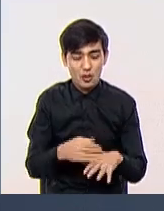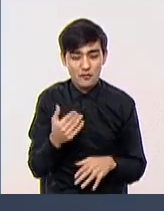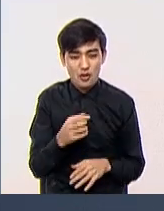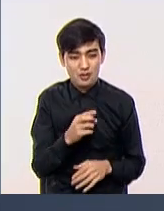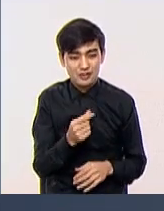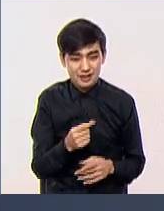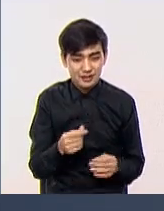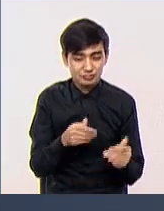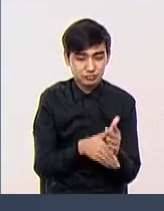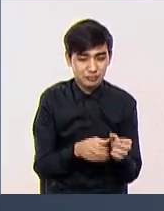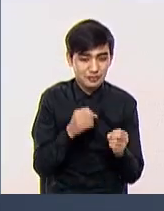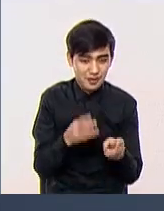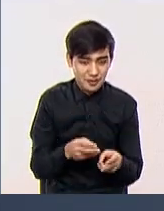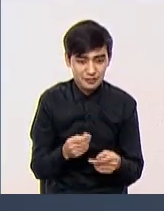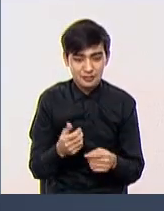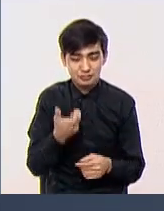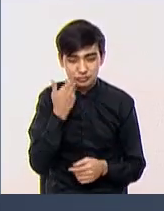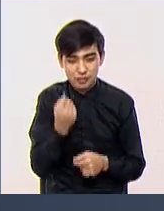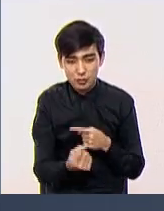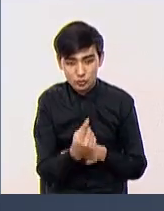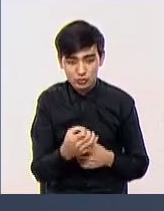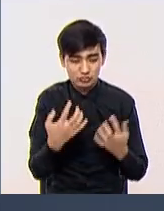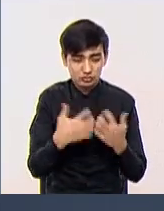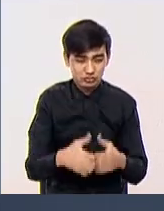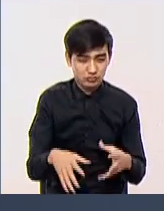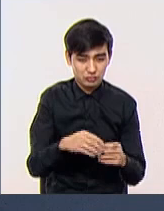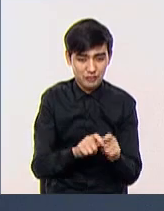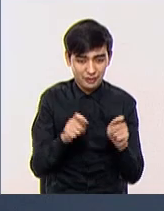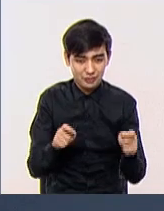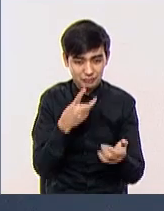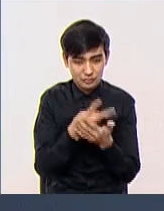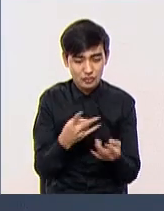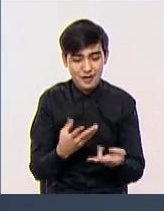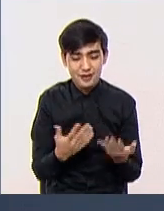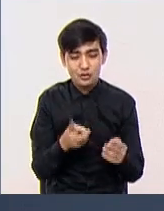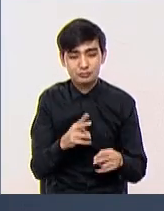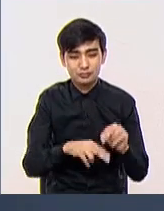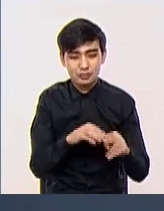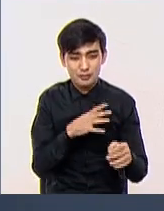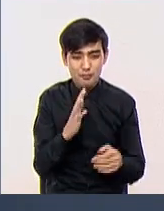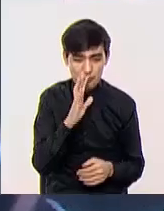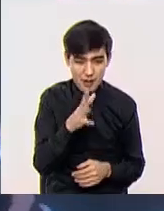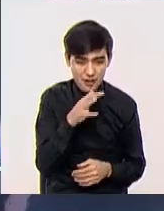бюджеті мен шығыс кірістері туралы есеп беру тиіс. Ал құрылғанына 5 не 10